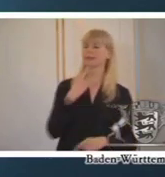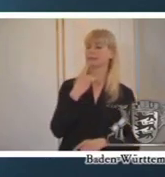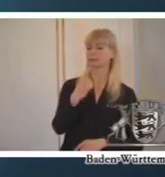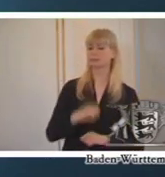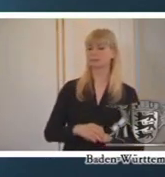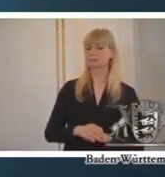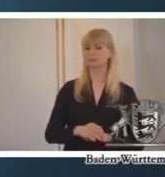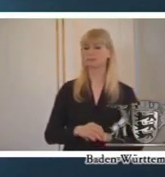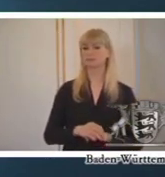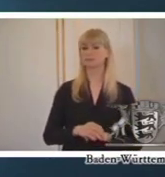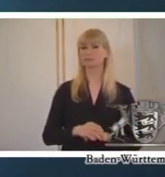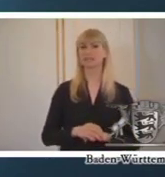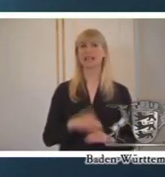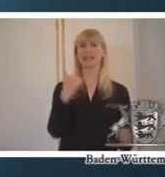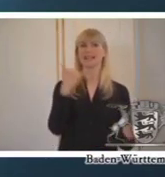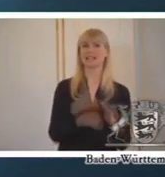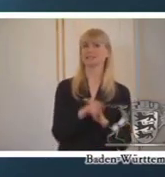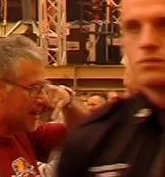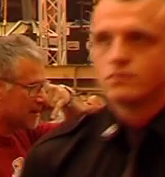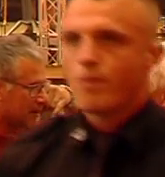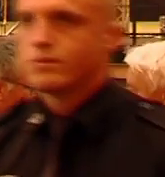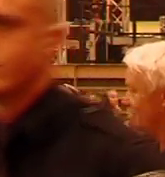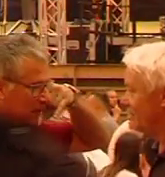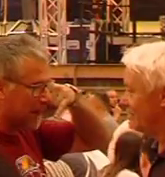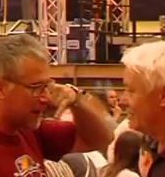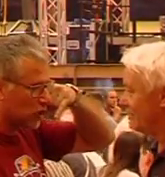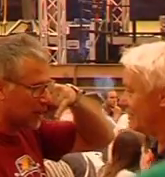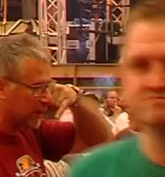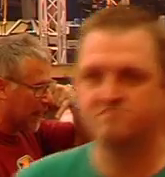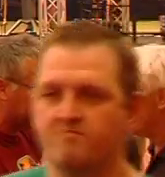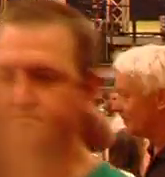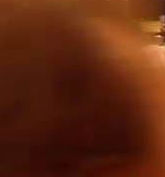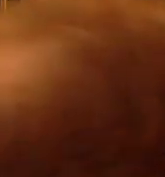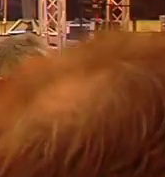Letztes wieder möglich ist, das ist im Zweifel die Party und das Volksfest.